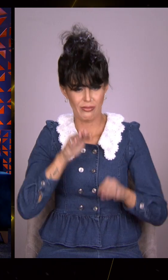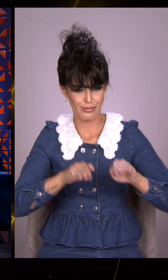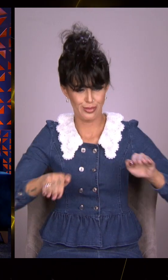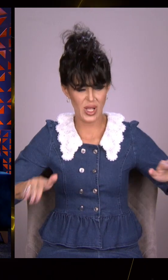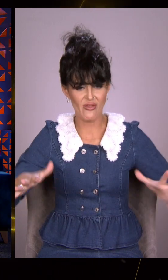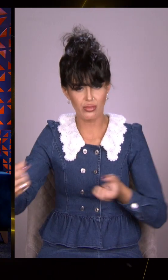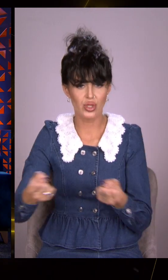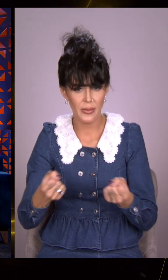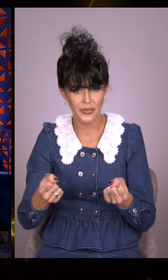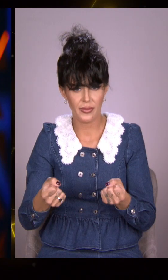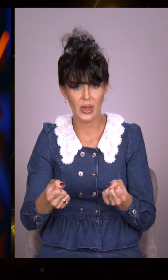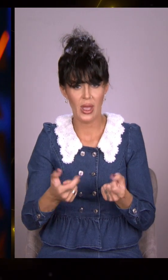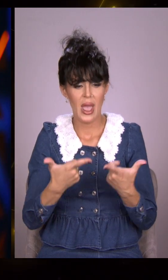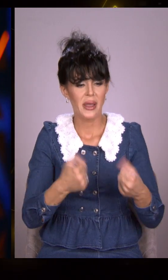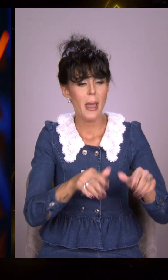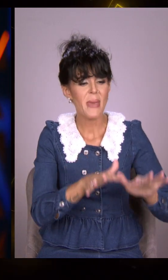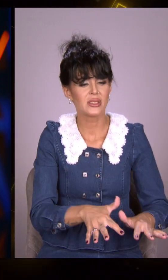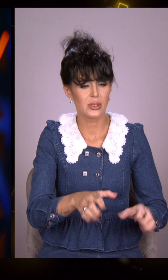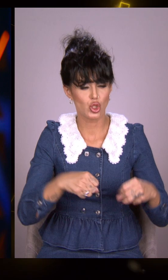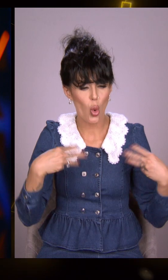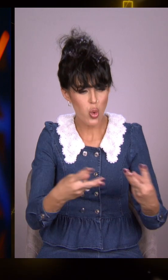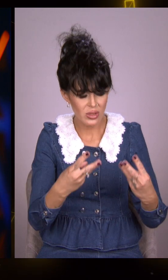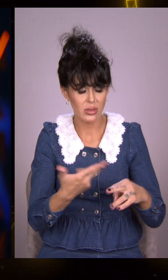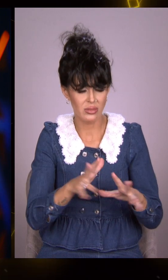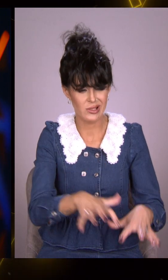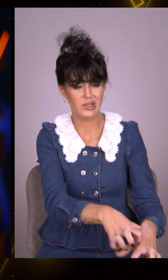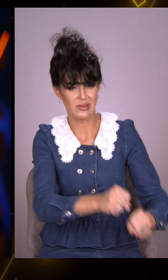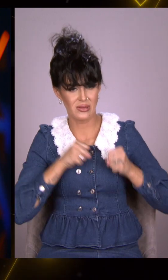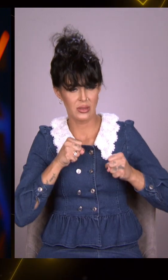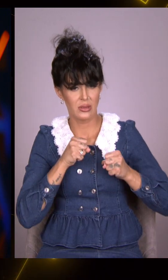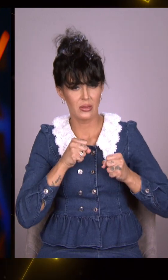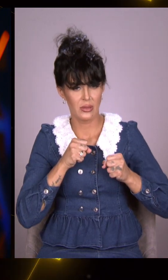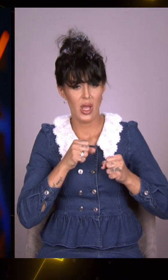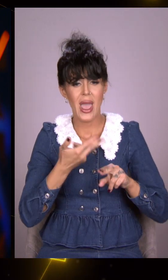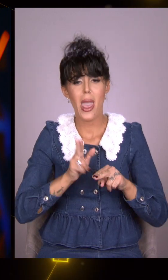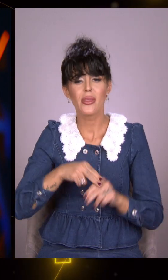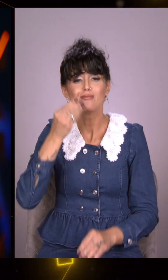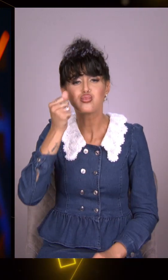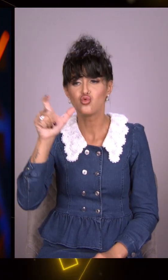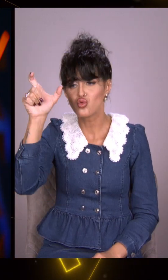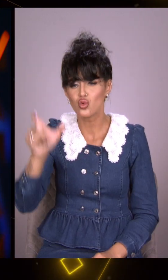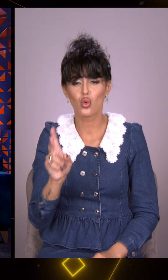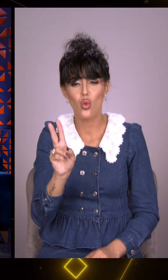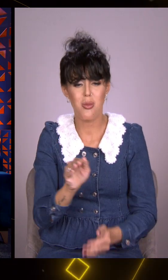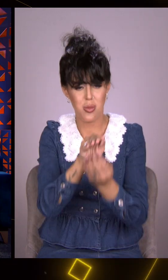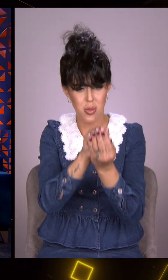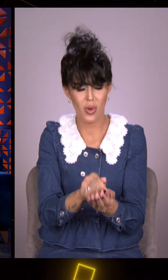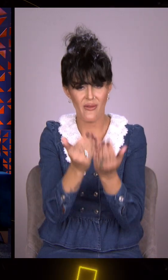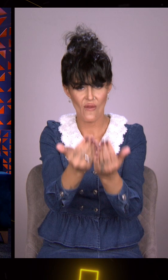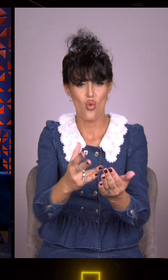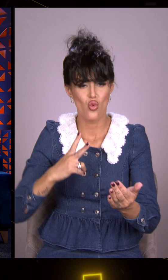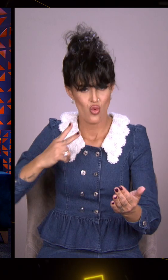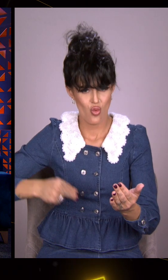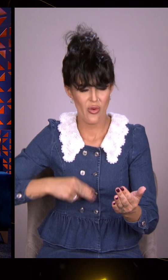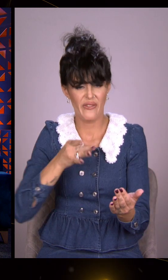де згоріли твої діти. Пані Надія, той чоловік, який поховав вашу дочку та онука в